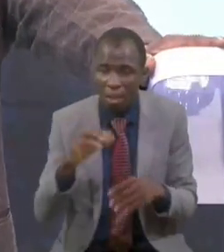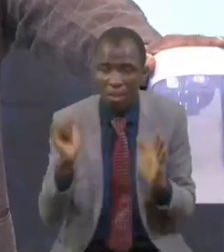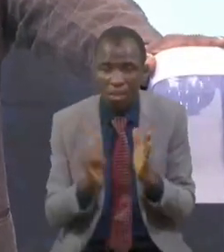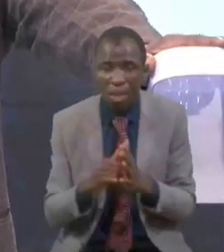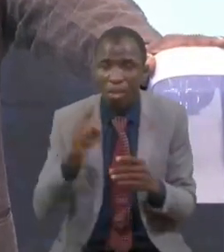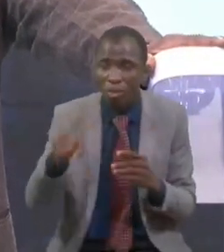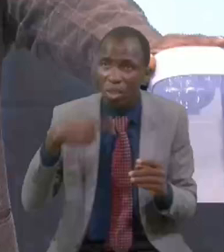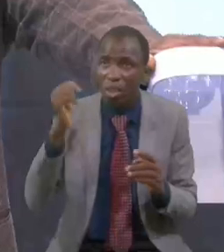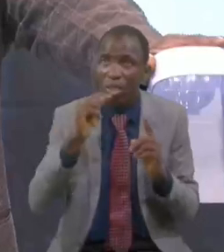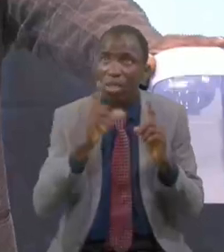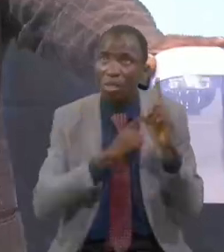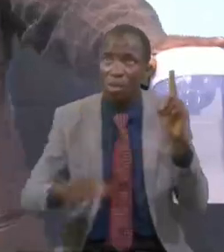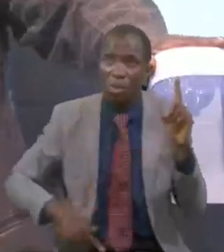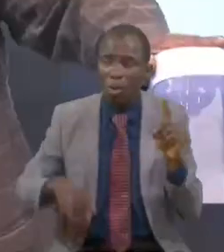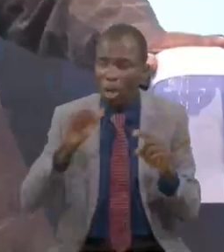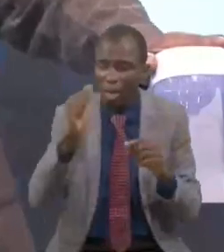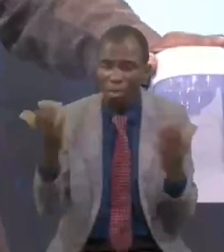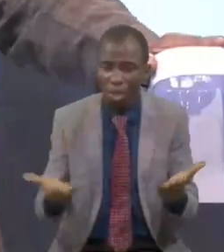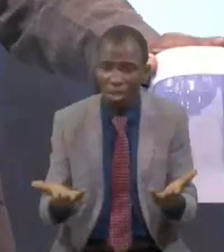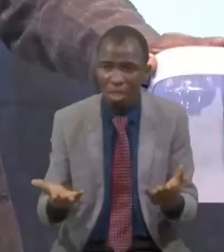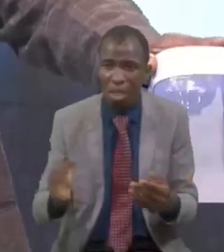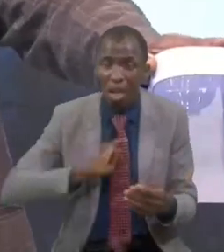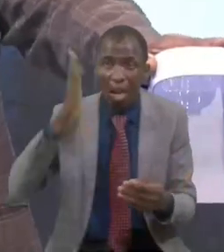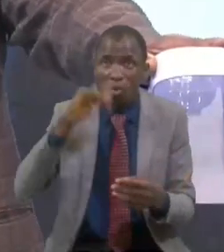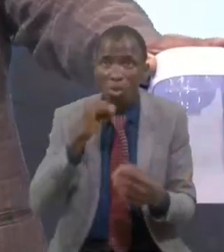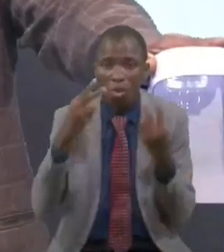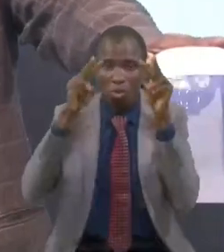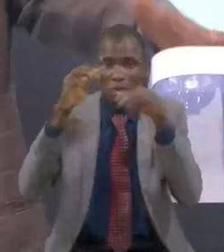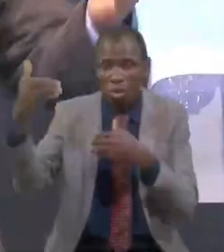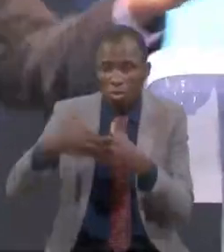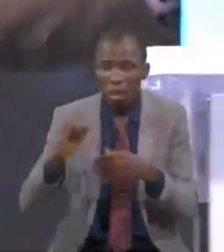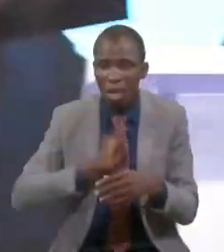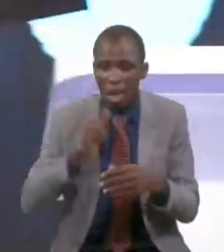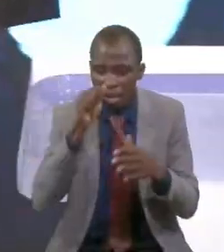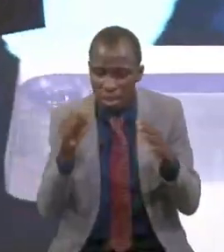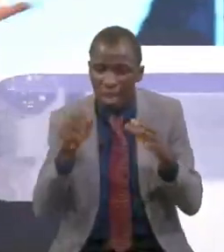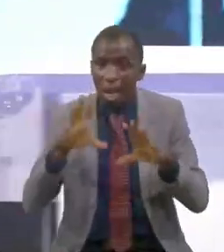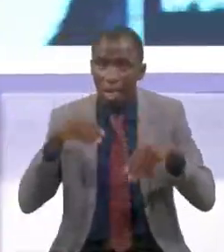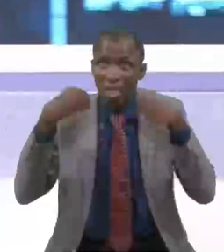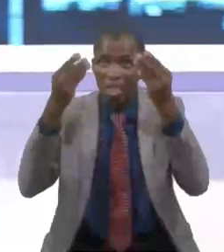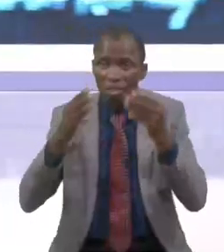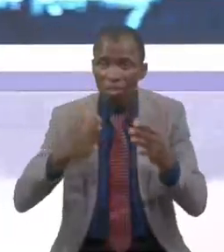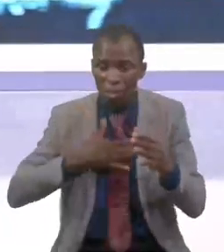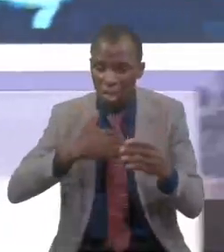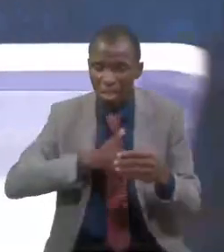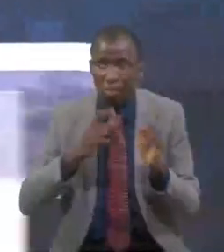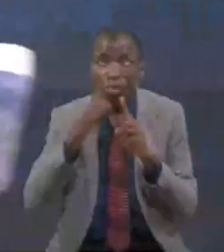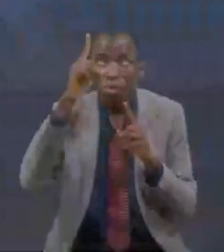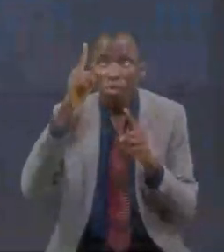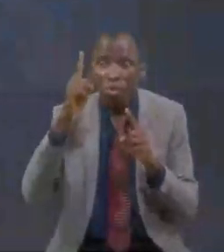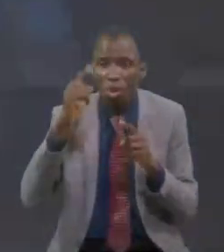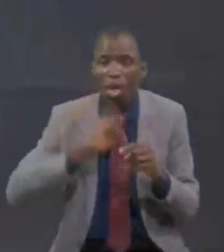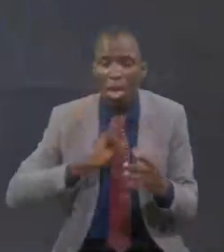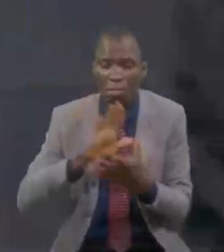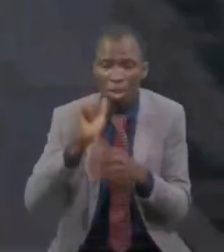disiez seneur je suis ici je ne veux pas retourner me déourner de toi je me donne à toi je